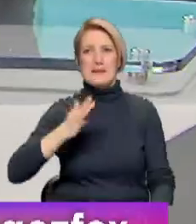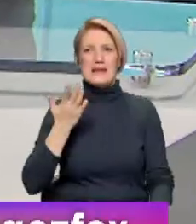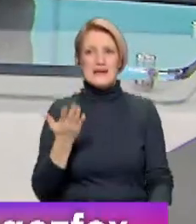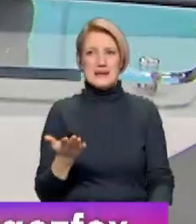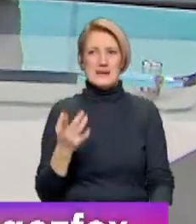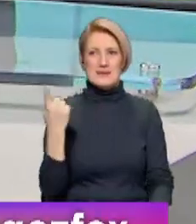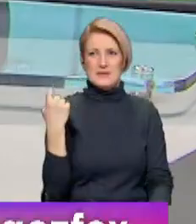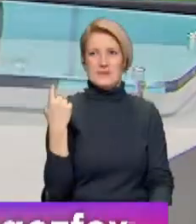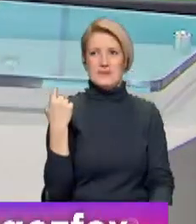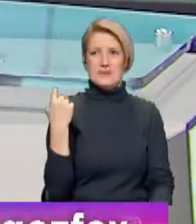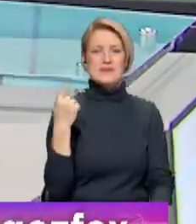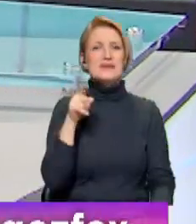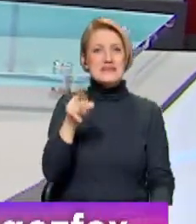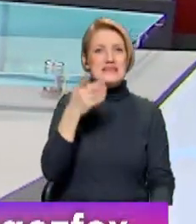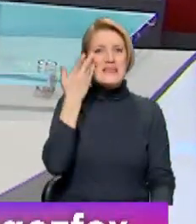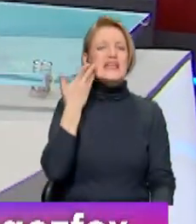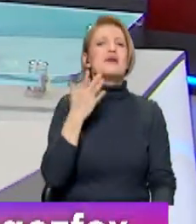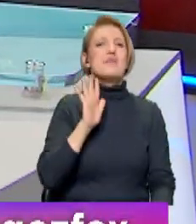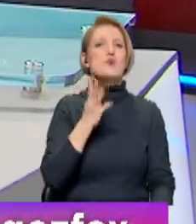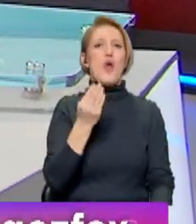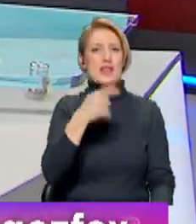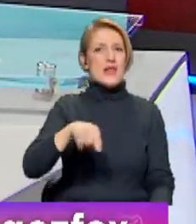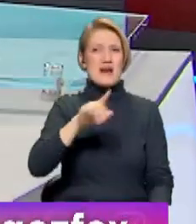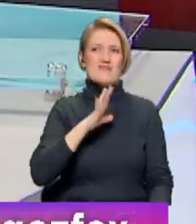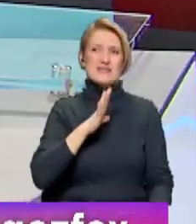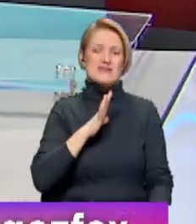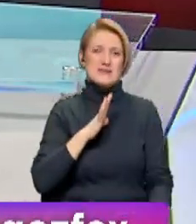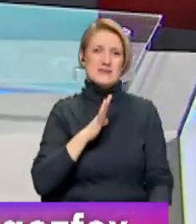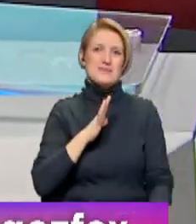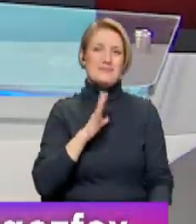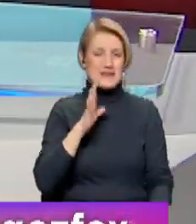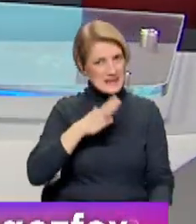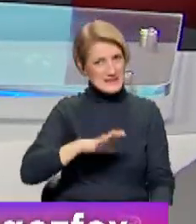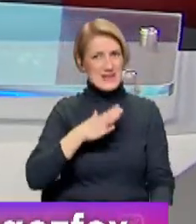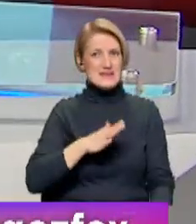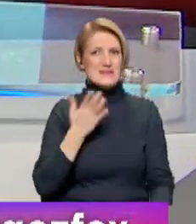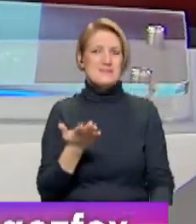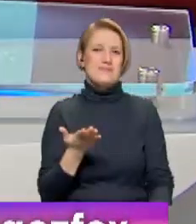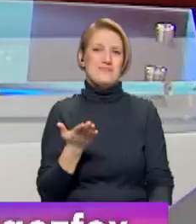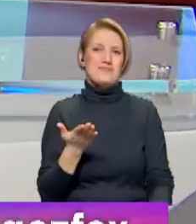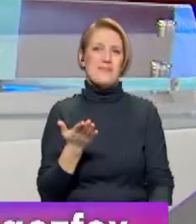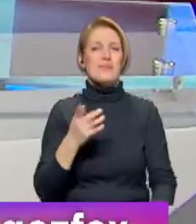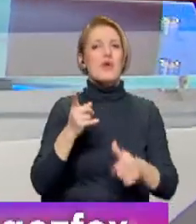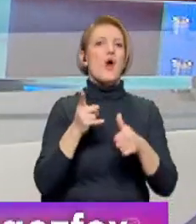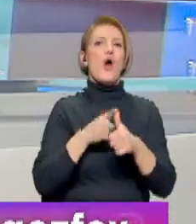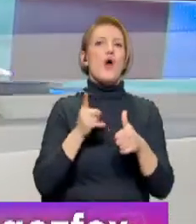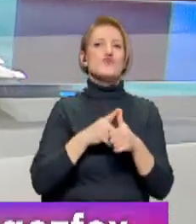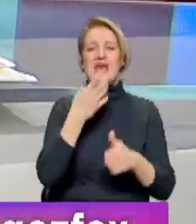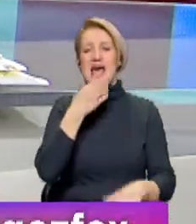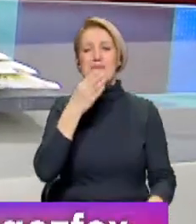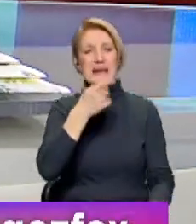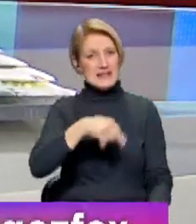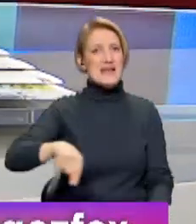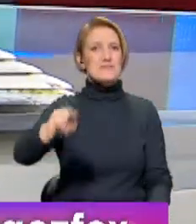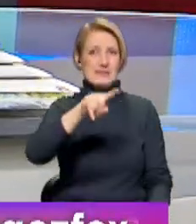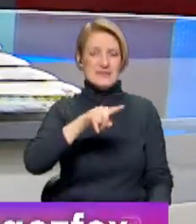dün sizi izleyememiş olanlar vardır. Kesinlikle. İsterseniz şöyle yapalım. Önce bir emeklilerimiz